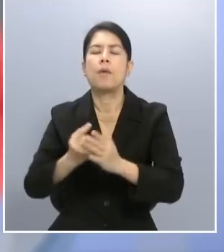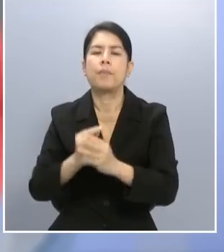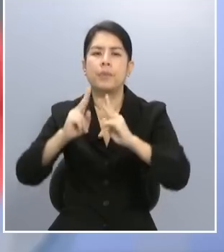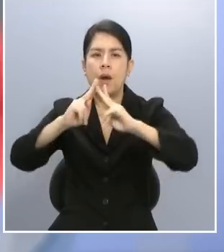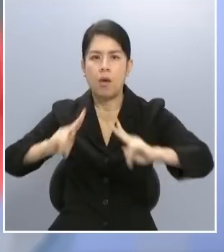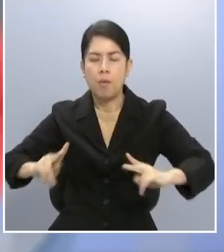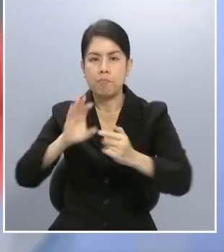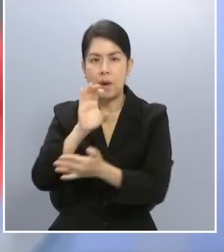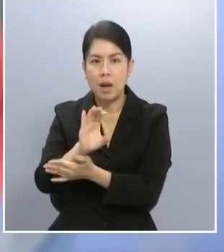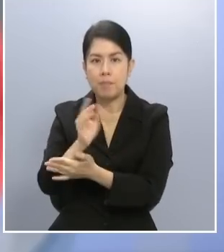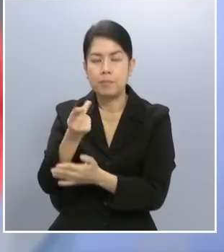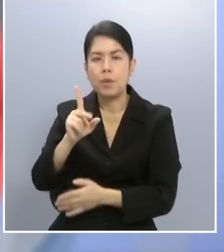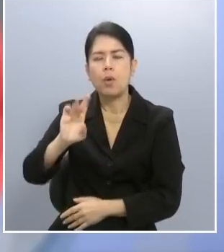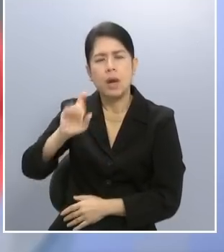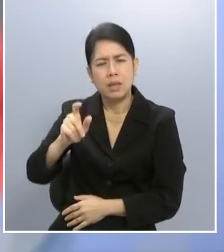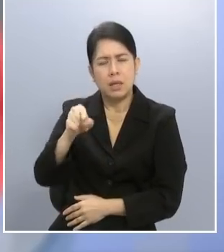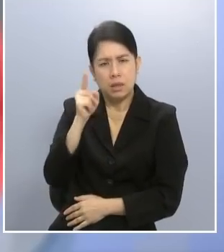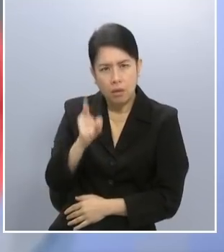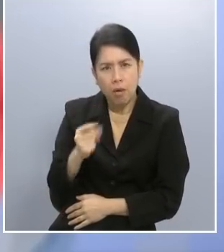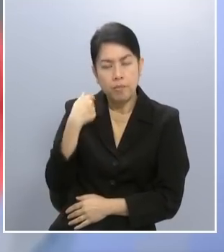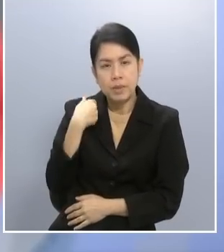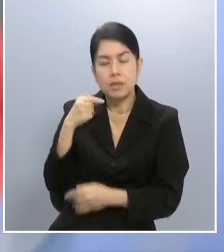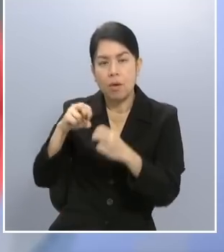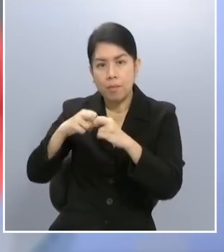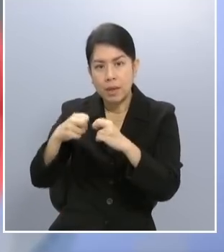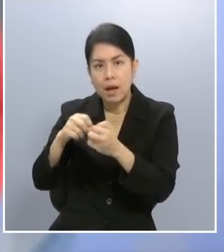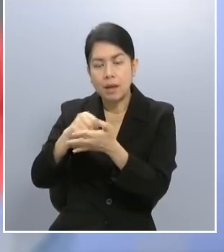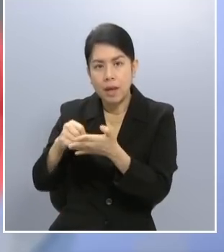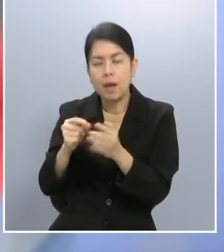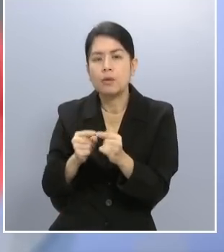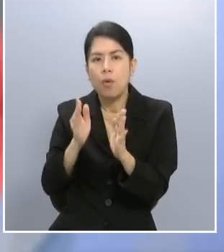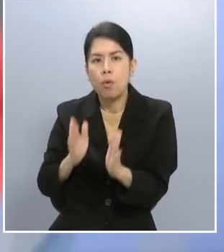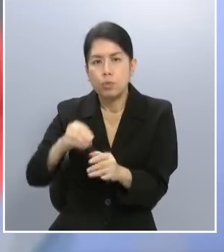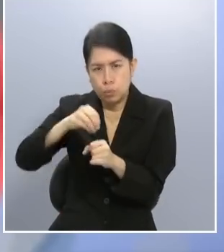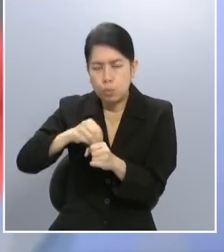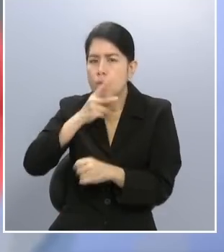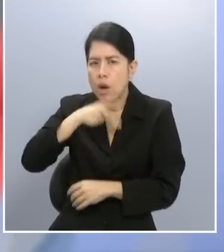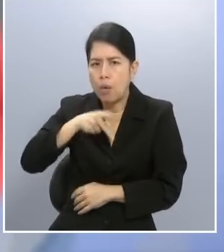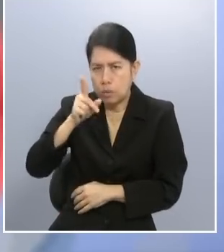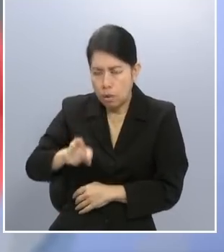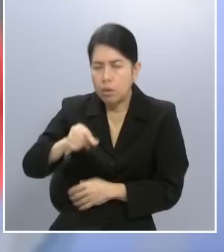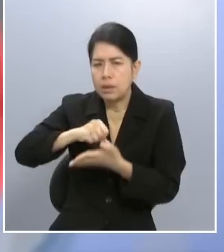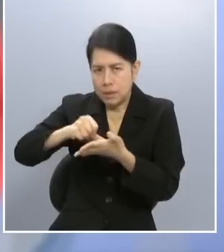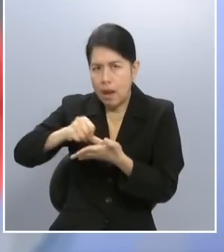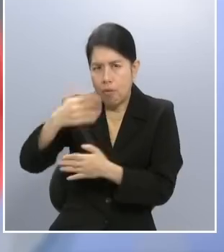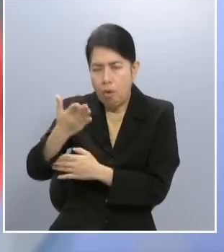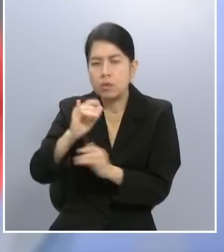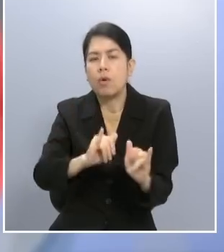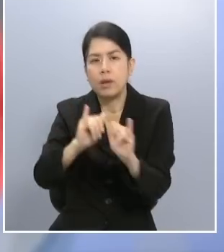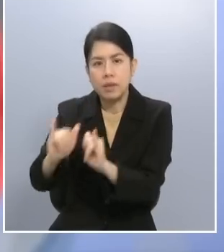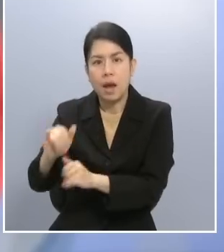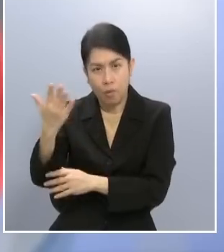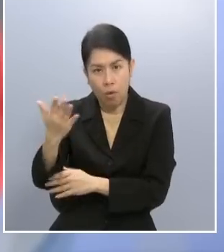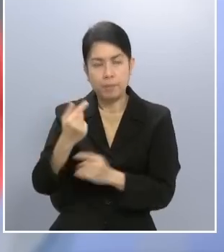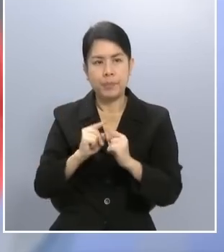เรื่องราวของคนที่อยู่อาศัยเก่าให้เคลียร์ออกไปก่อนแต่คนมันก็จะบอกว่าเขาทำอย่างนั้นไม่ได้เพราะว่าเขาเองเนี่ยเหมือนกับเป็นแค่คนกลางก็